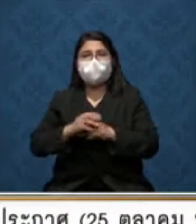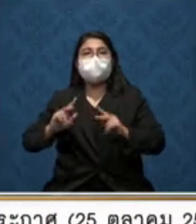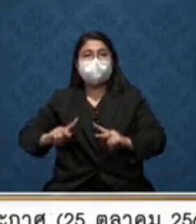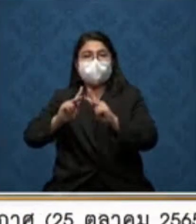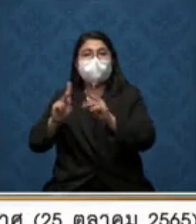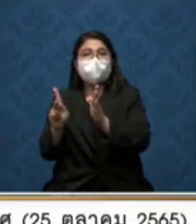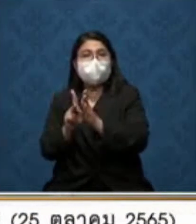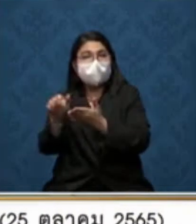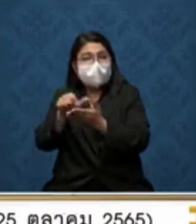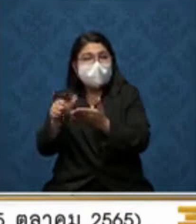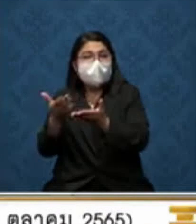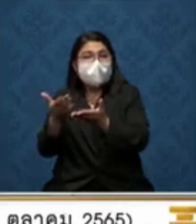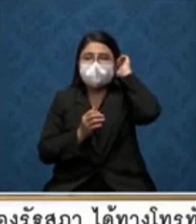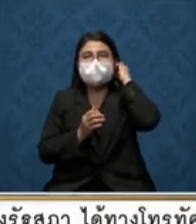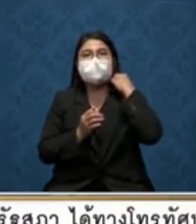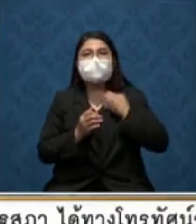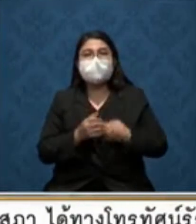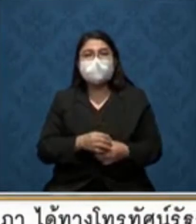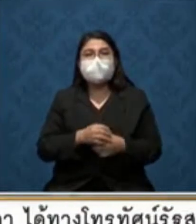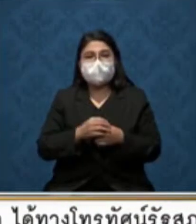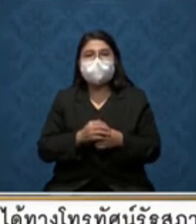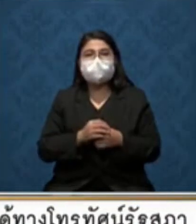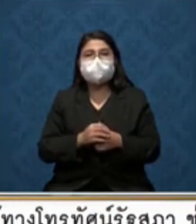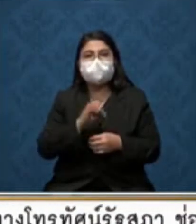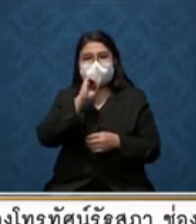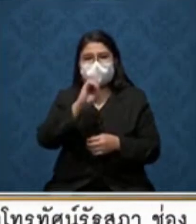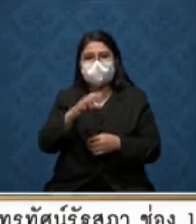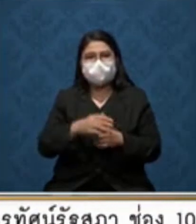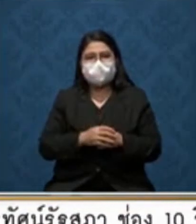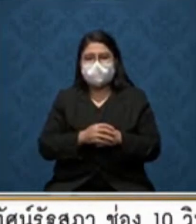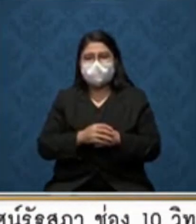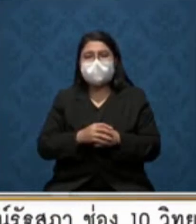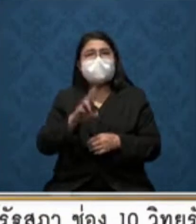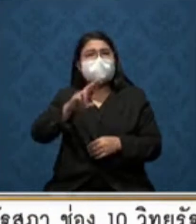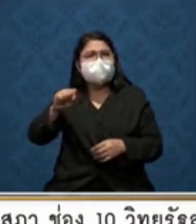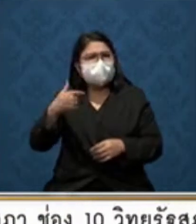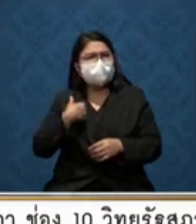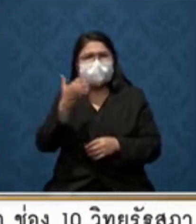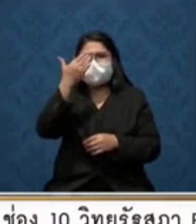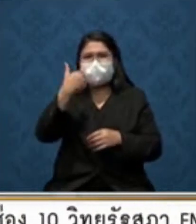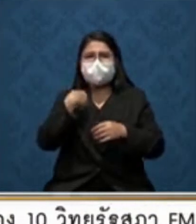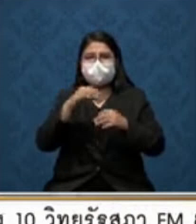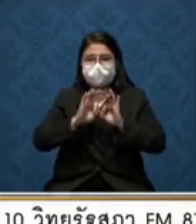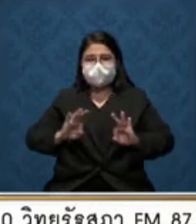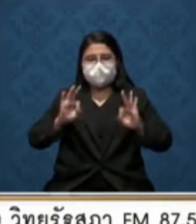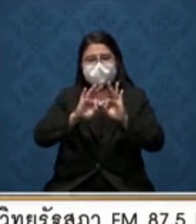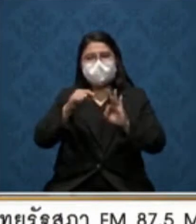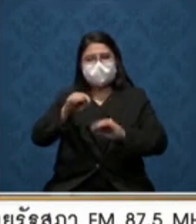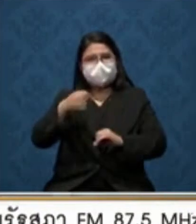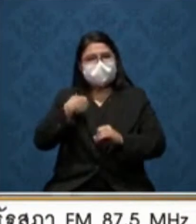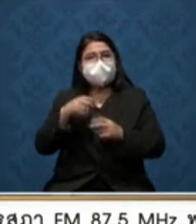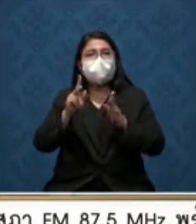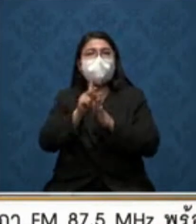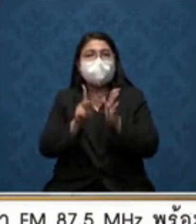ะ อาฉนั้ไปฟังช่วหนงของคุเกียสทธอมองจประชาทิปัิค่ะ- ที่จะตองแ้กฎหมายหรือกฎกระสวง